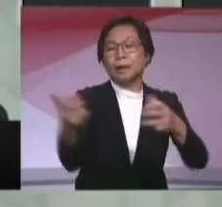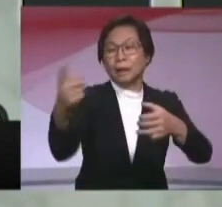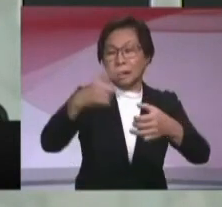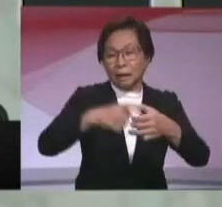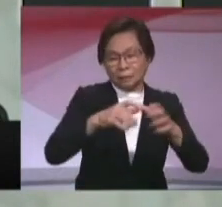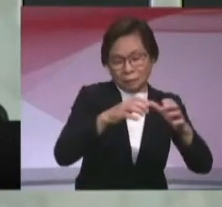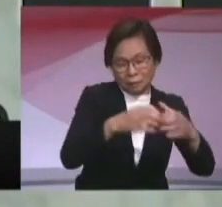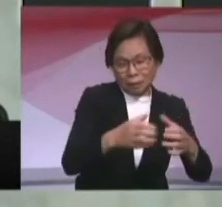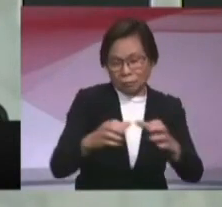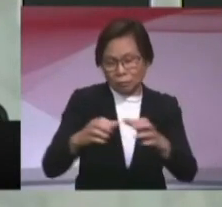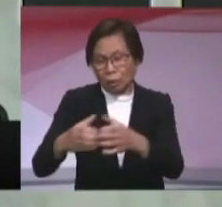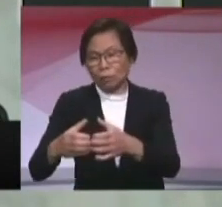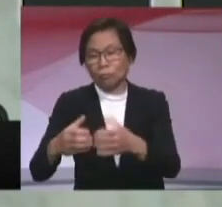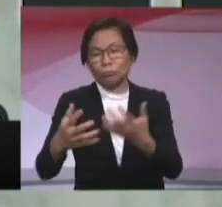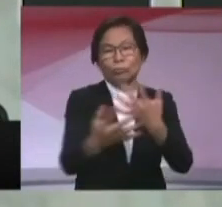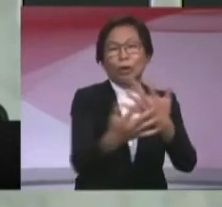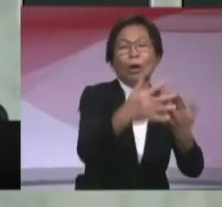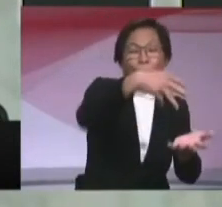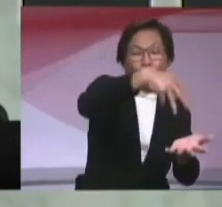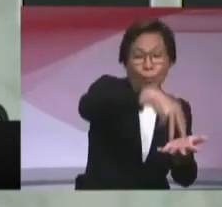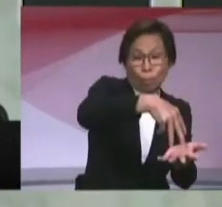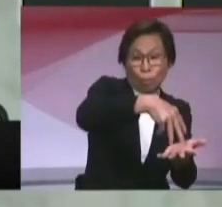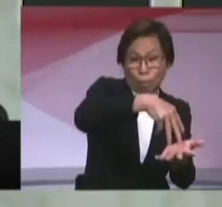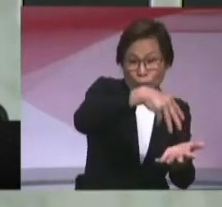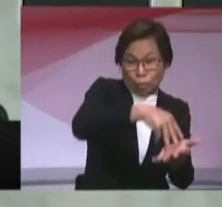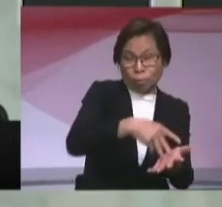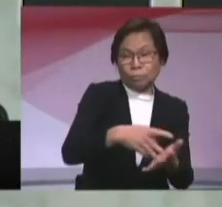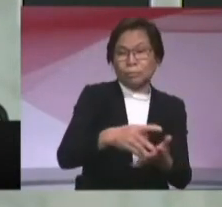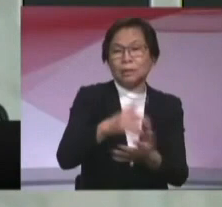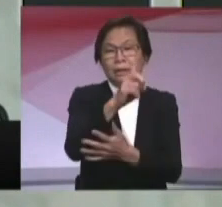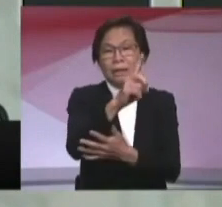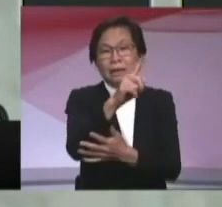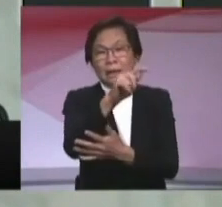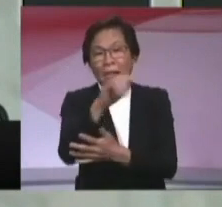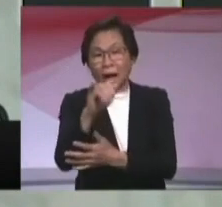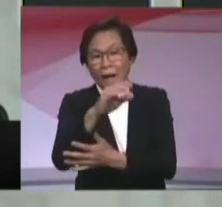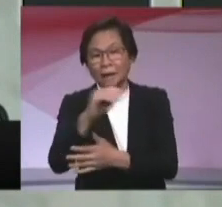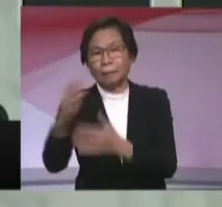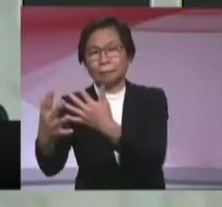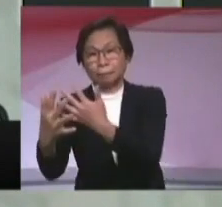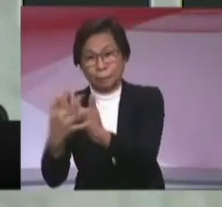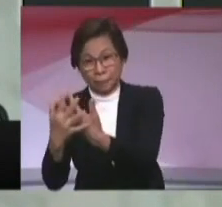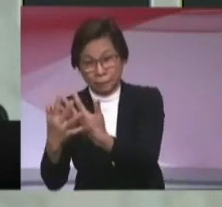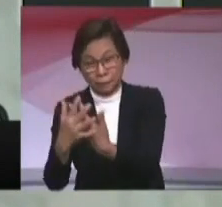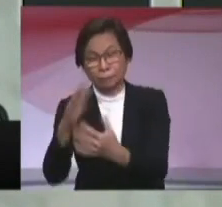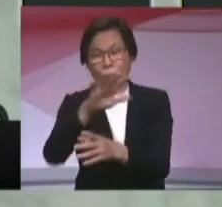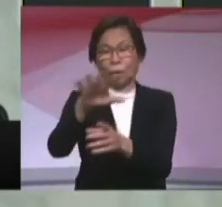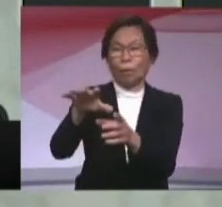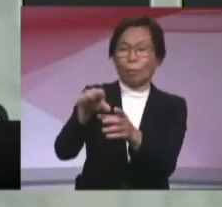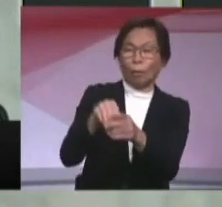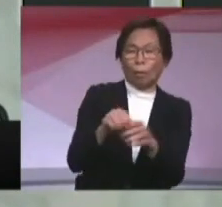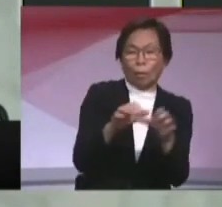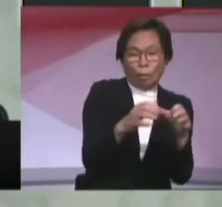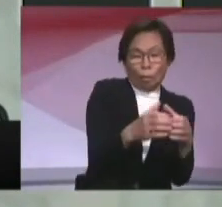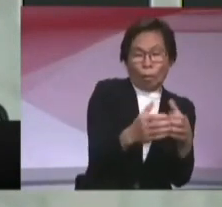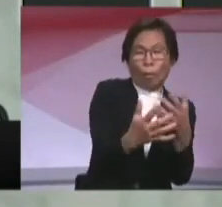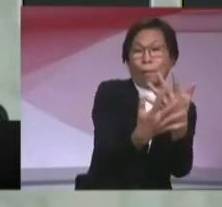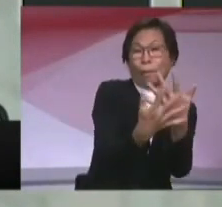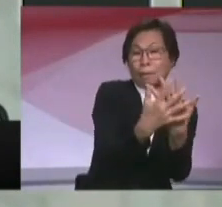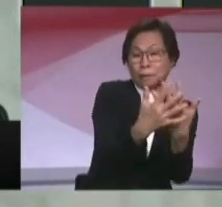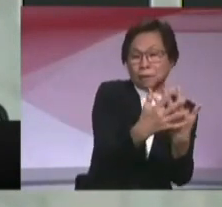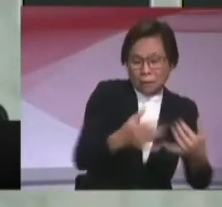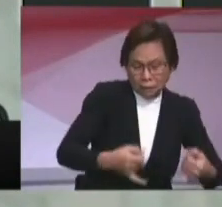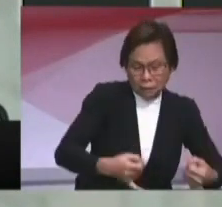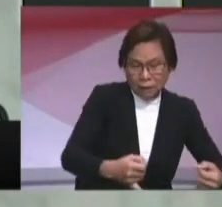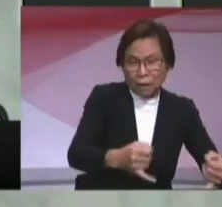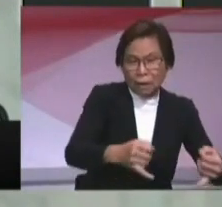dengan kluster-kluster di lokap, depo tahanan imigresen dan juga penjara yang membabitkan kluster penjara